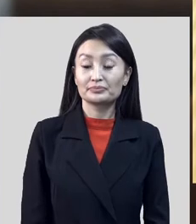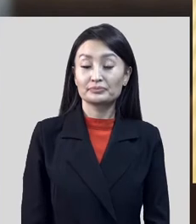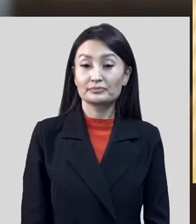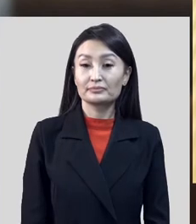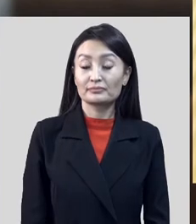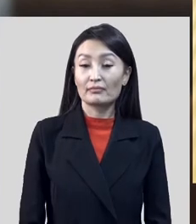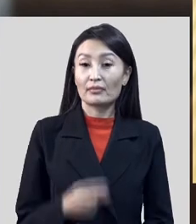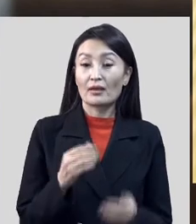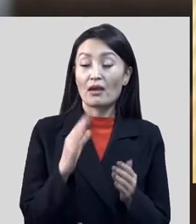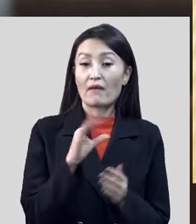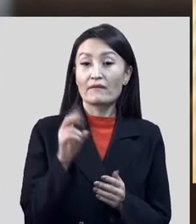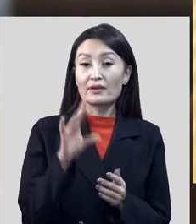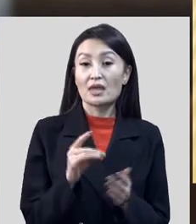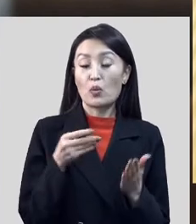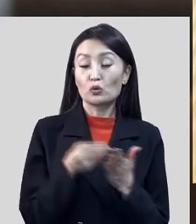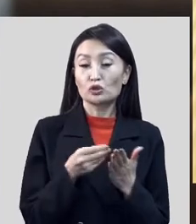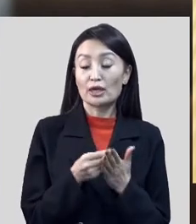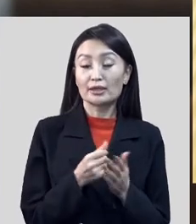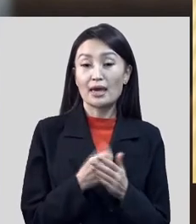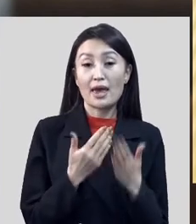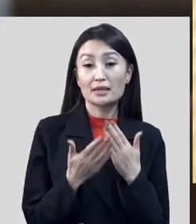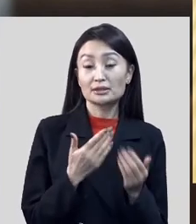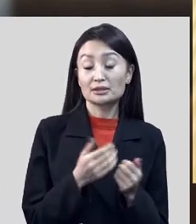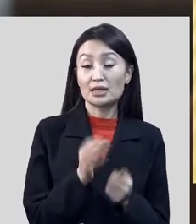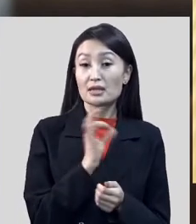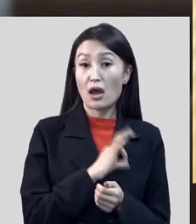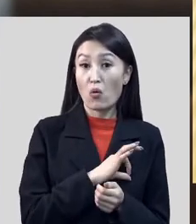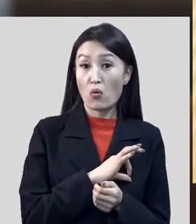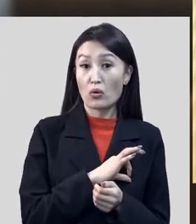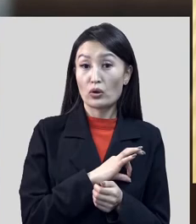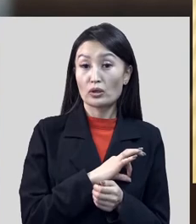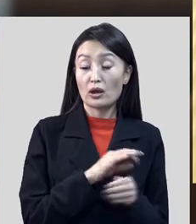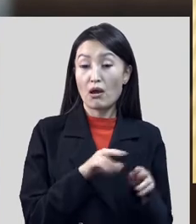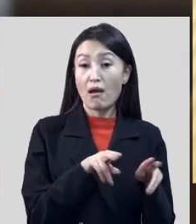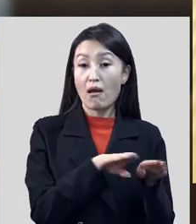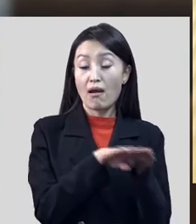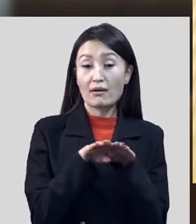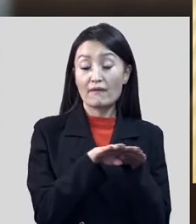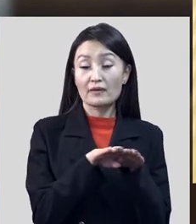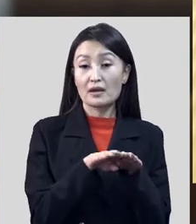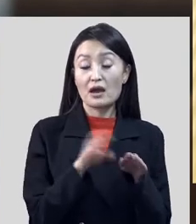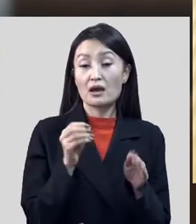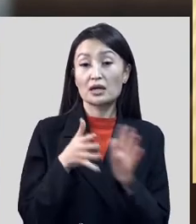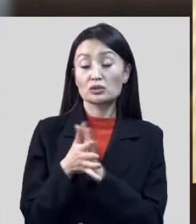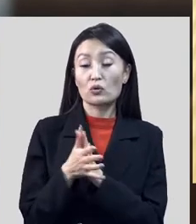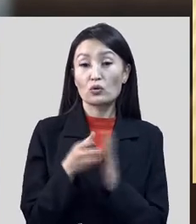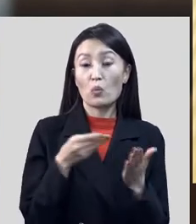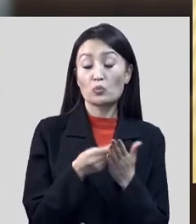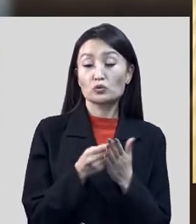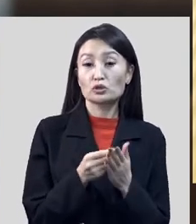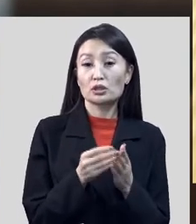виды бюджета если доходы равны расходам то бюджет